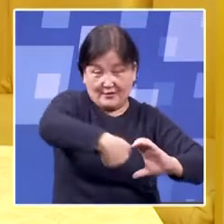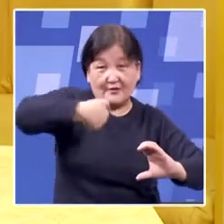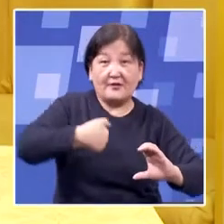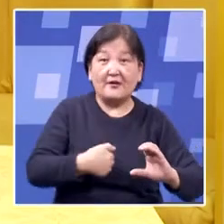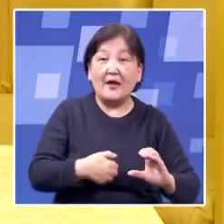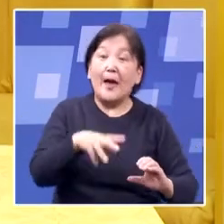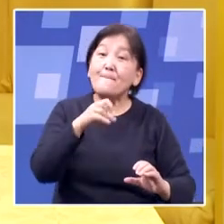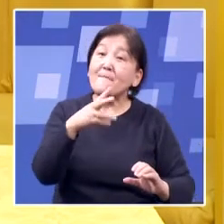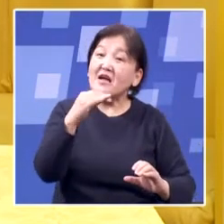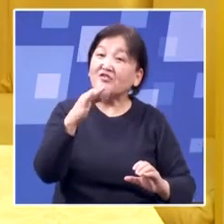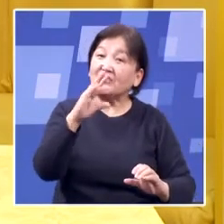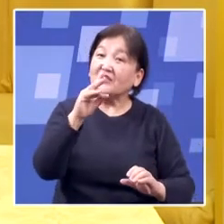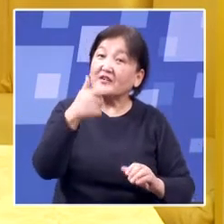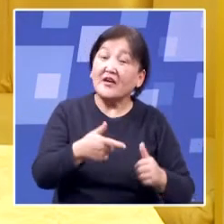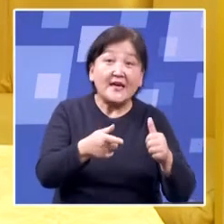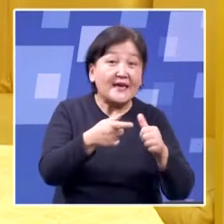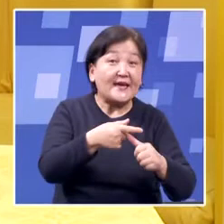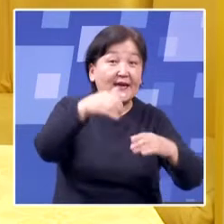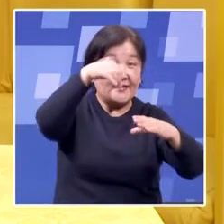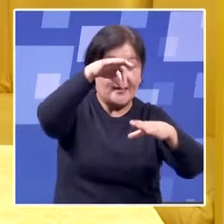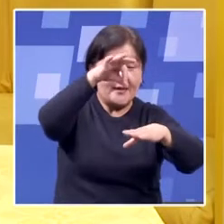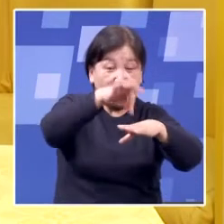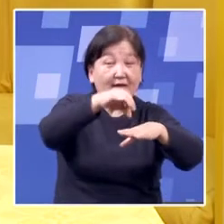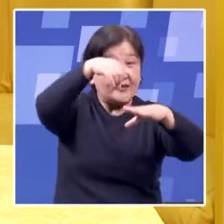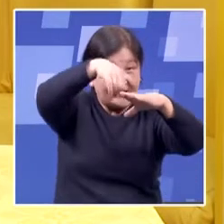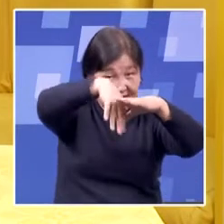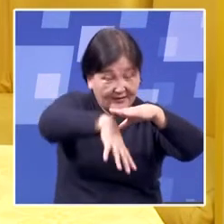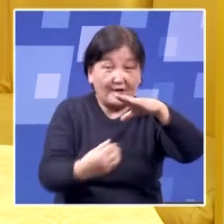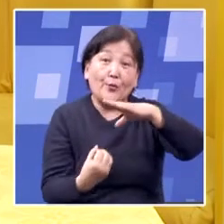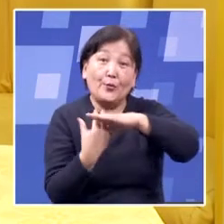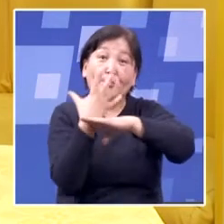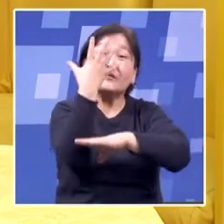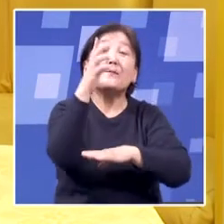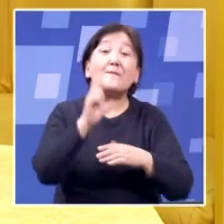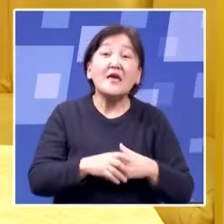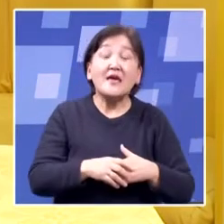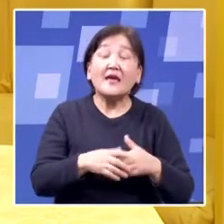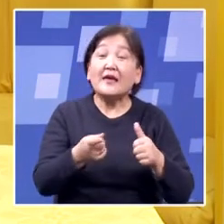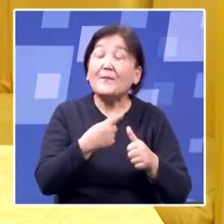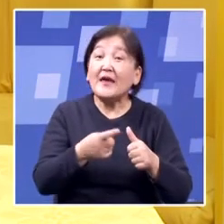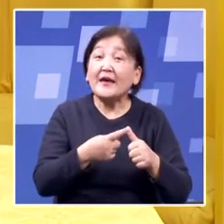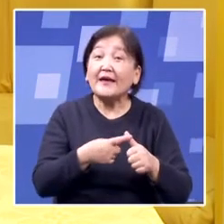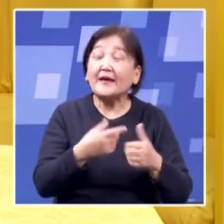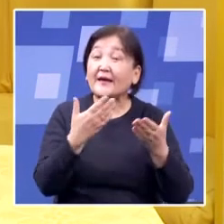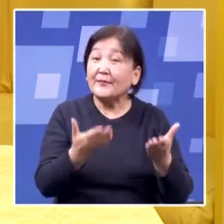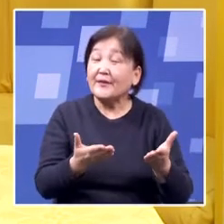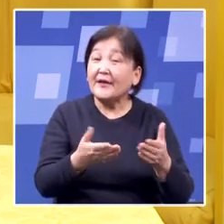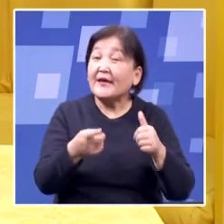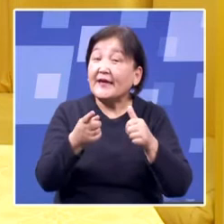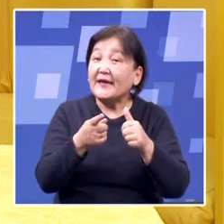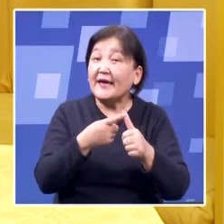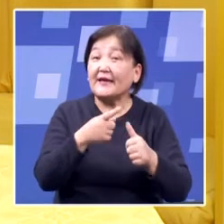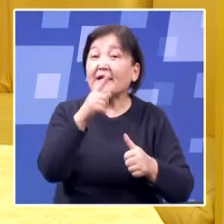Манжин хэн тарьсан бэ? Багш нь хэн тарьсан бэ гэж асуусан. За, тэгвэл хүн